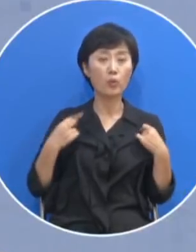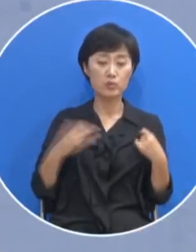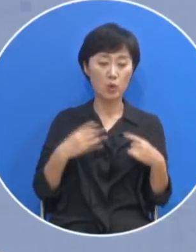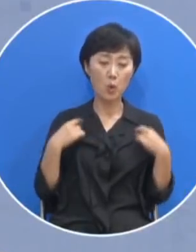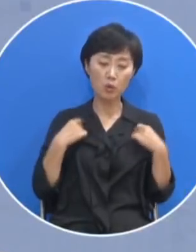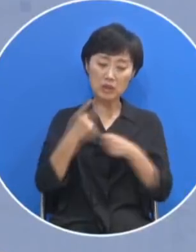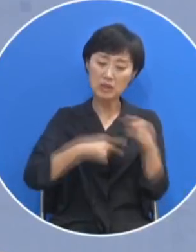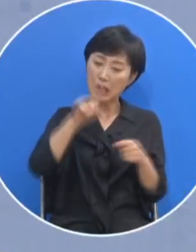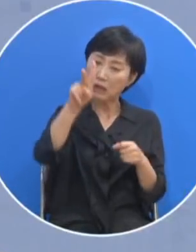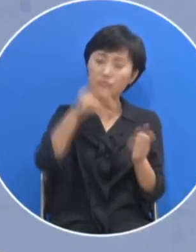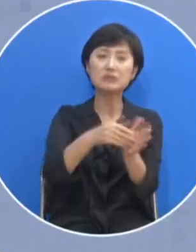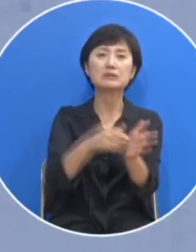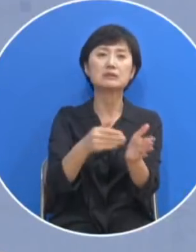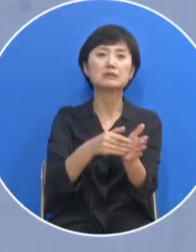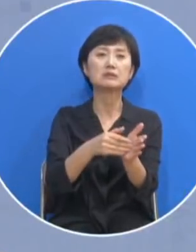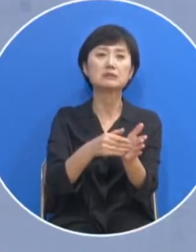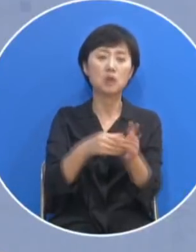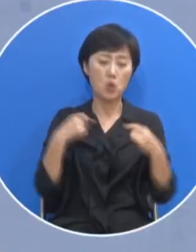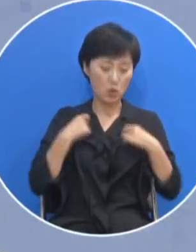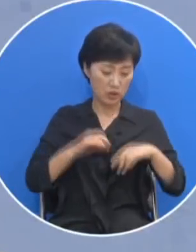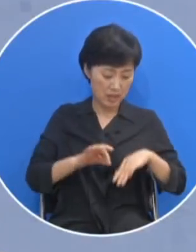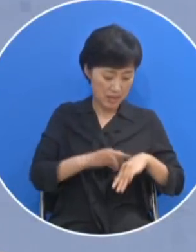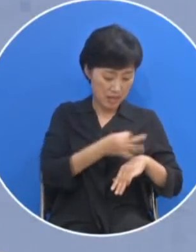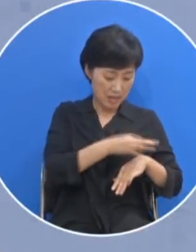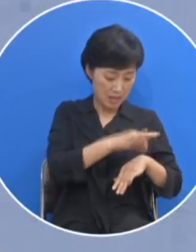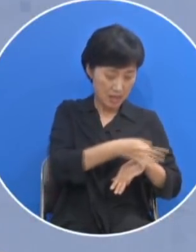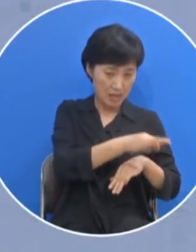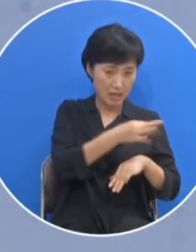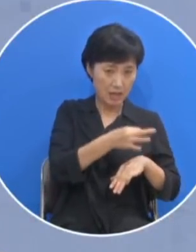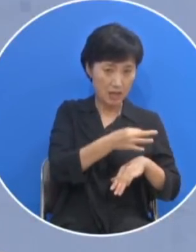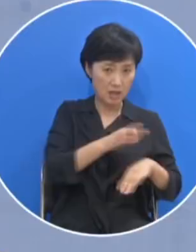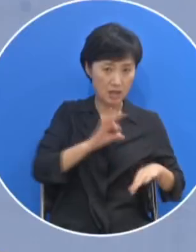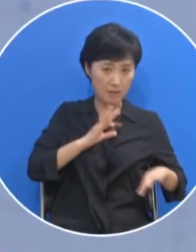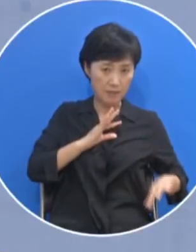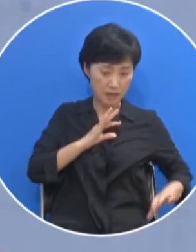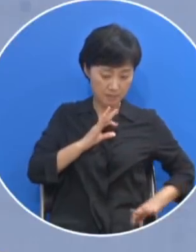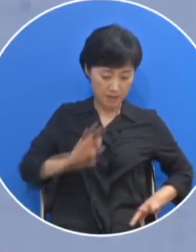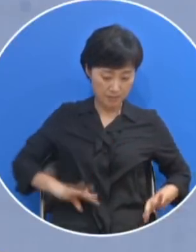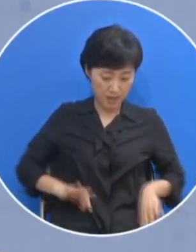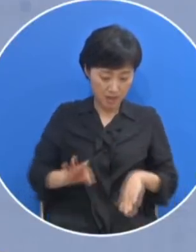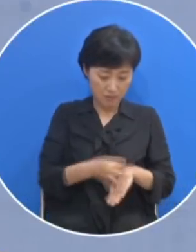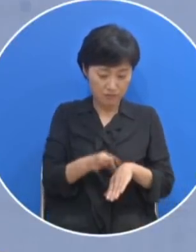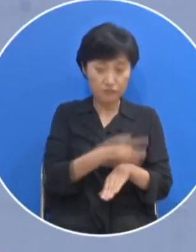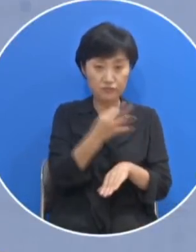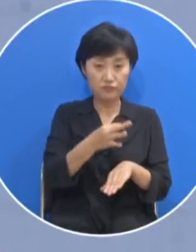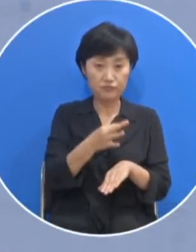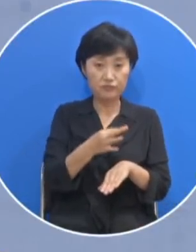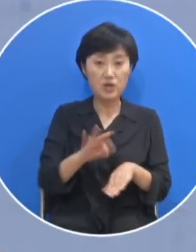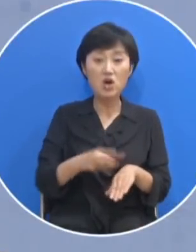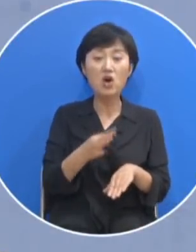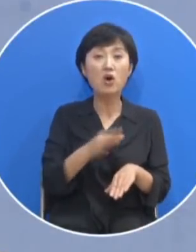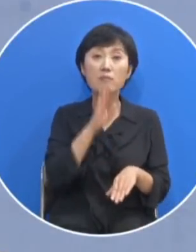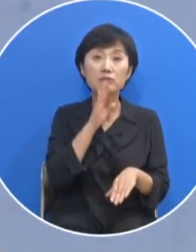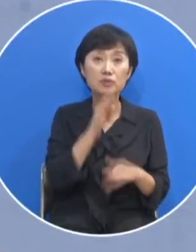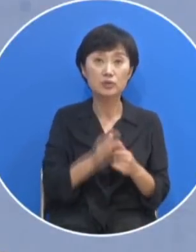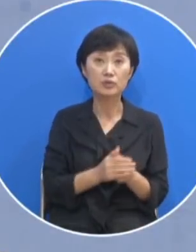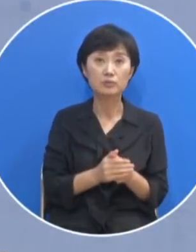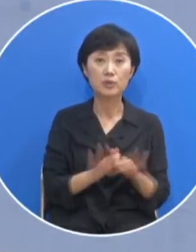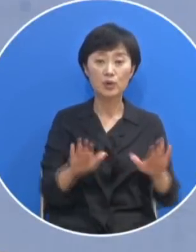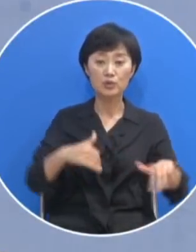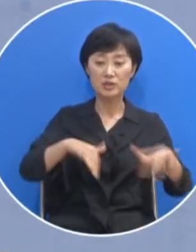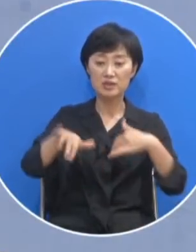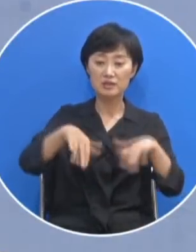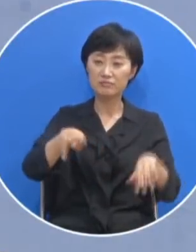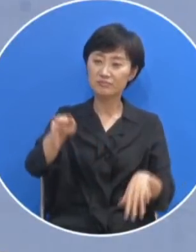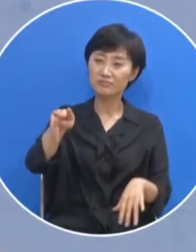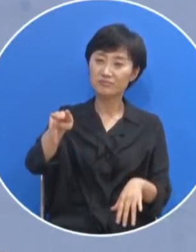항상 bewegen 왜 로펌이 차를 지금 이해가 될겁니다 있네요 비부 말을 나아갈 길 가도 어느 옷이 너무